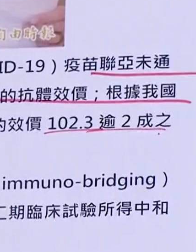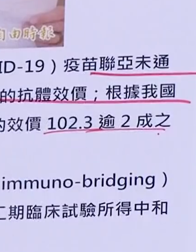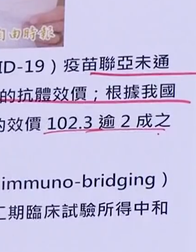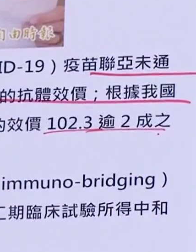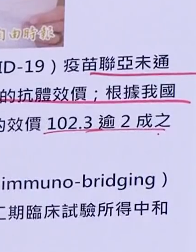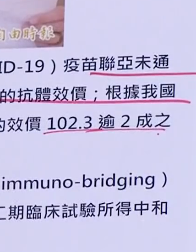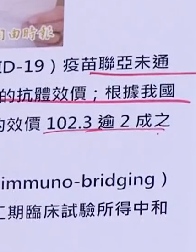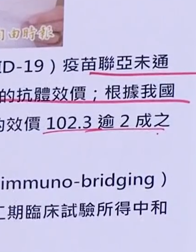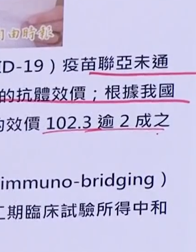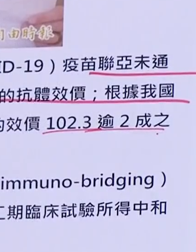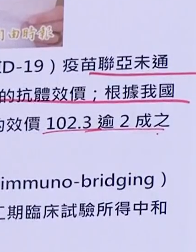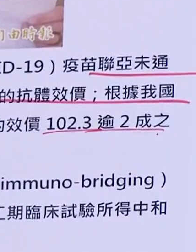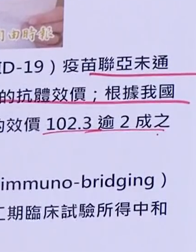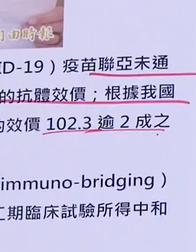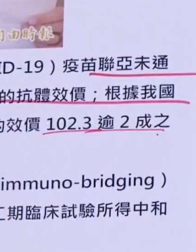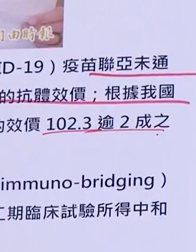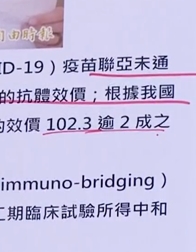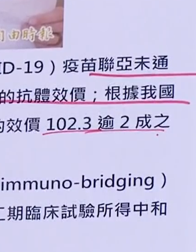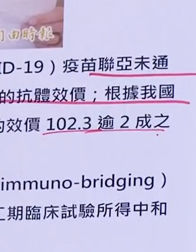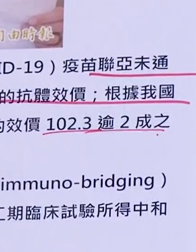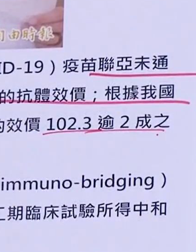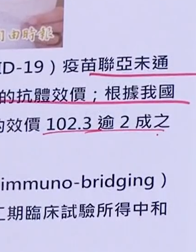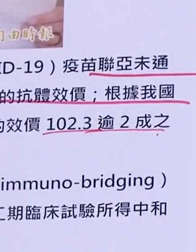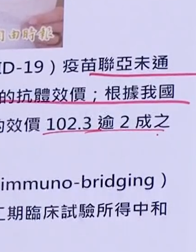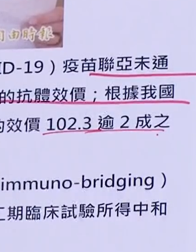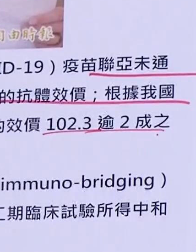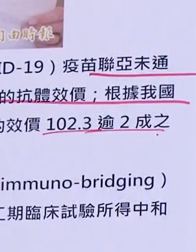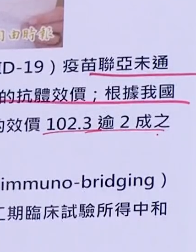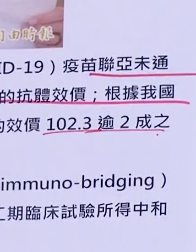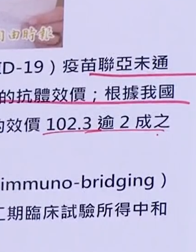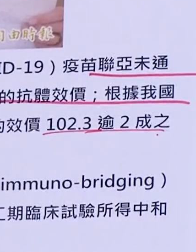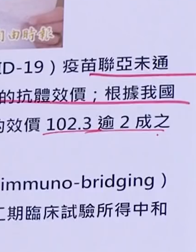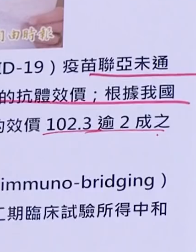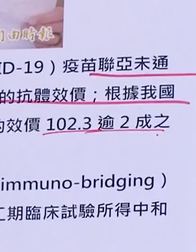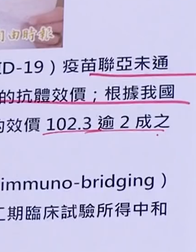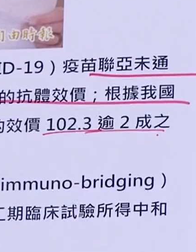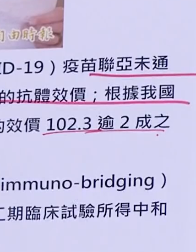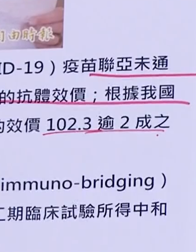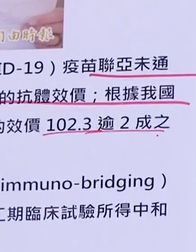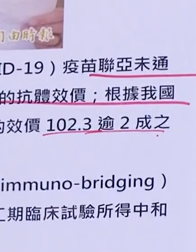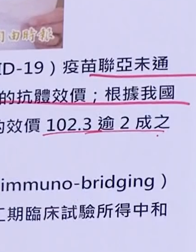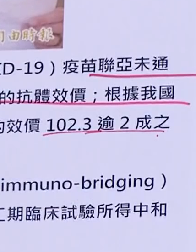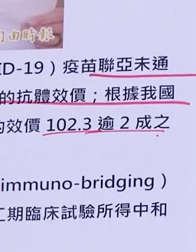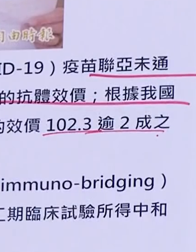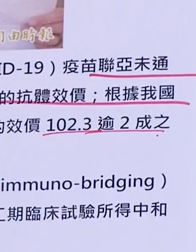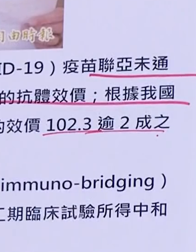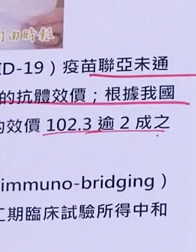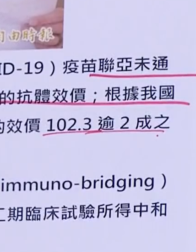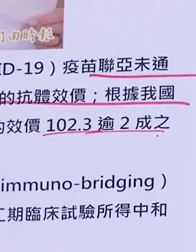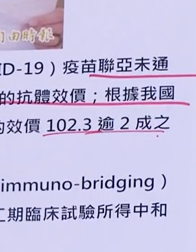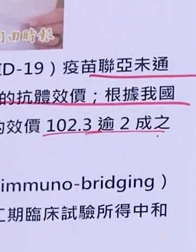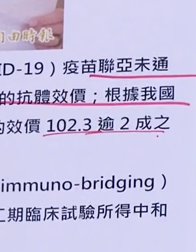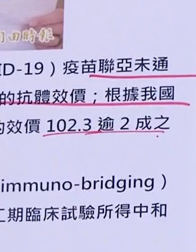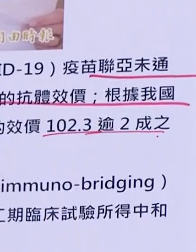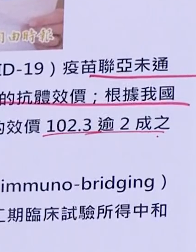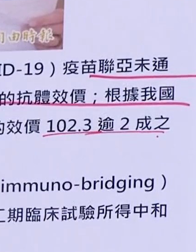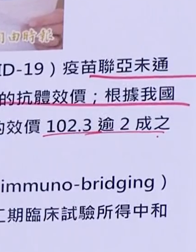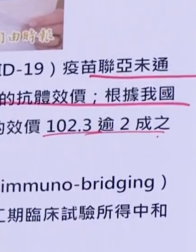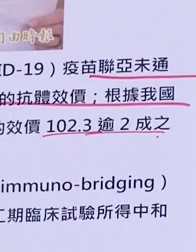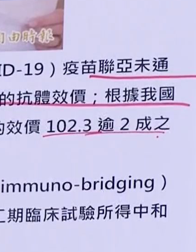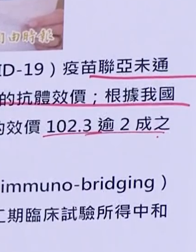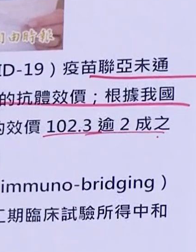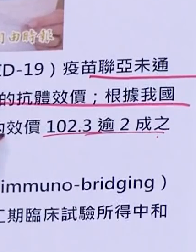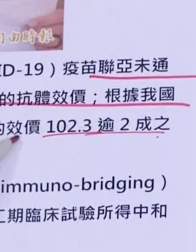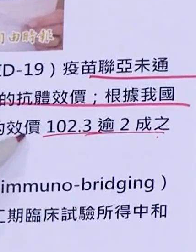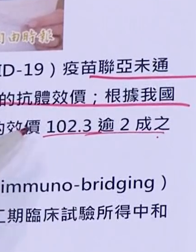我国做的 AZ 抗体效价是高达 187.9， 它的0.67倍是125.89，仍高